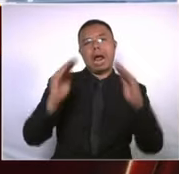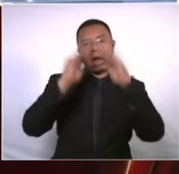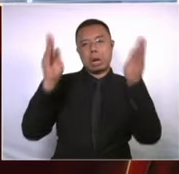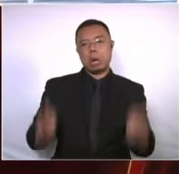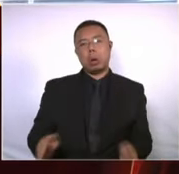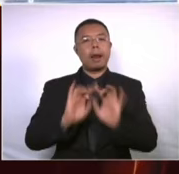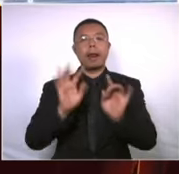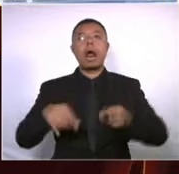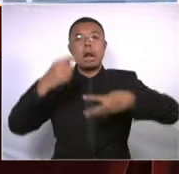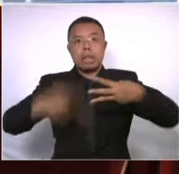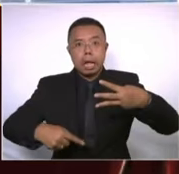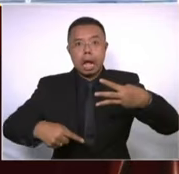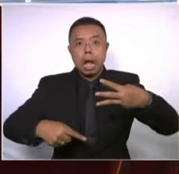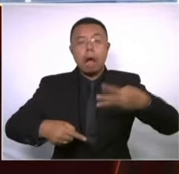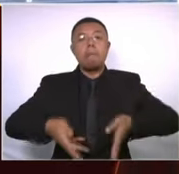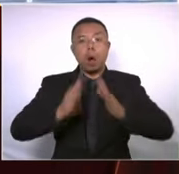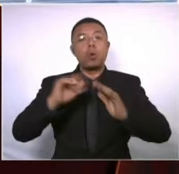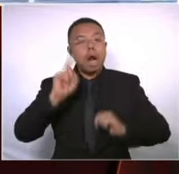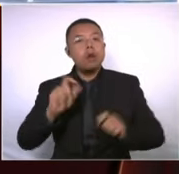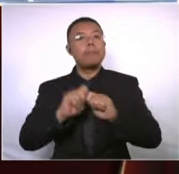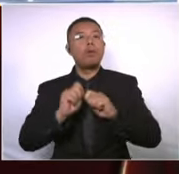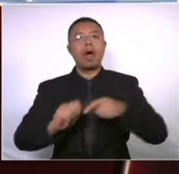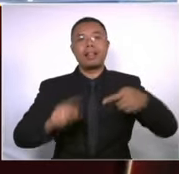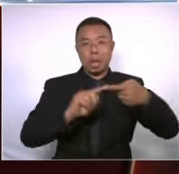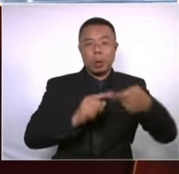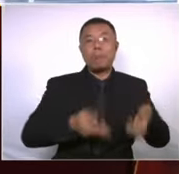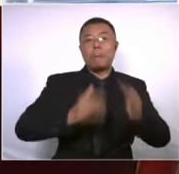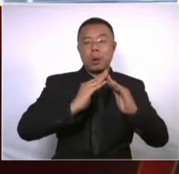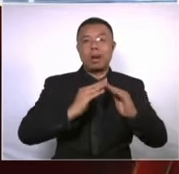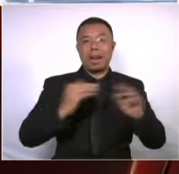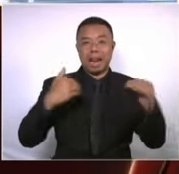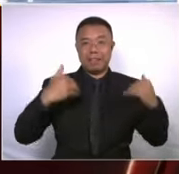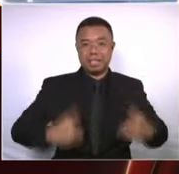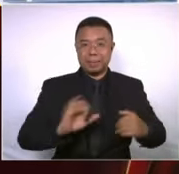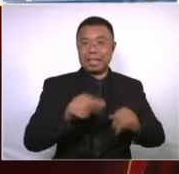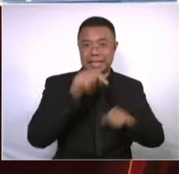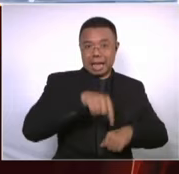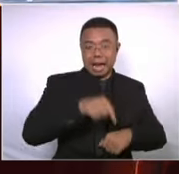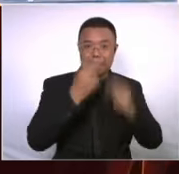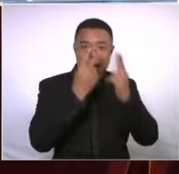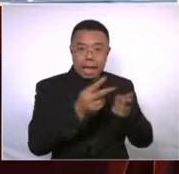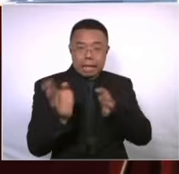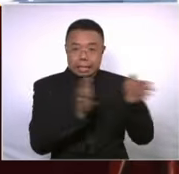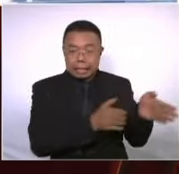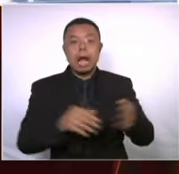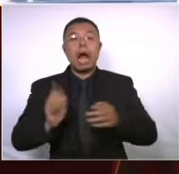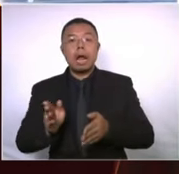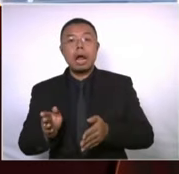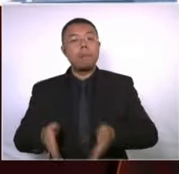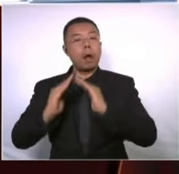padahal ada tiga infrastruktur yang harus dibangun satu infrastruktur fisik seperti yang sekarang ada lalu